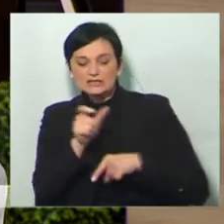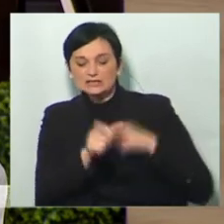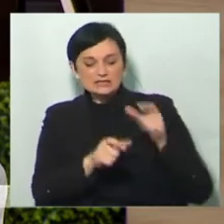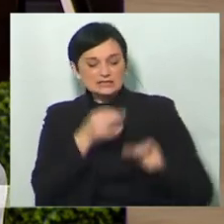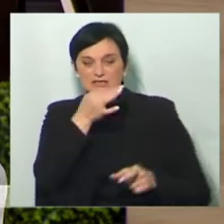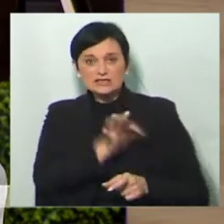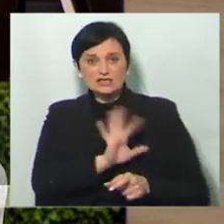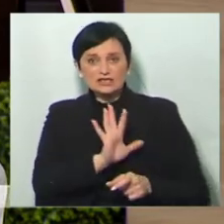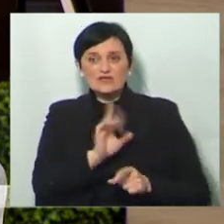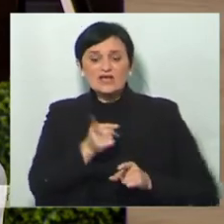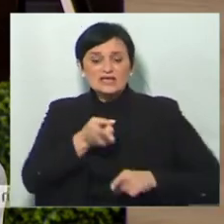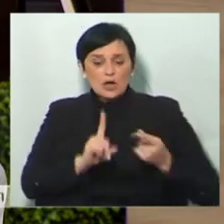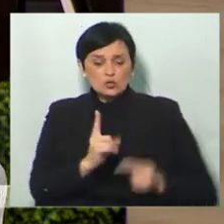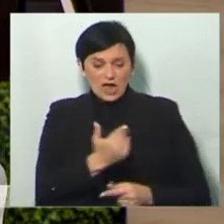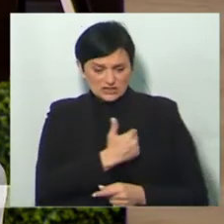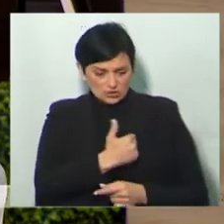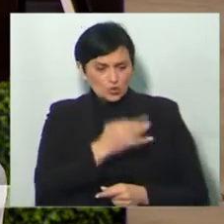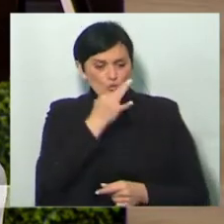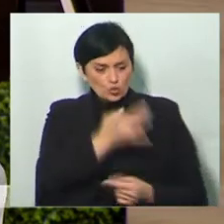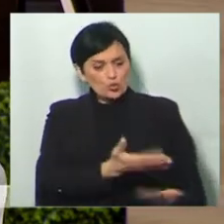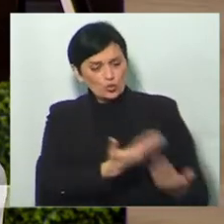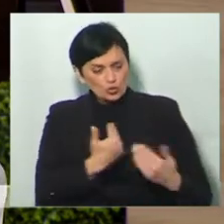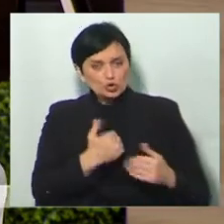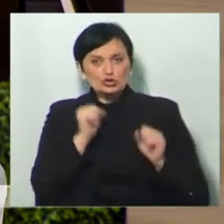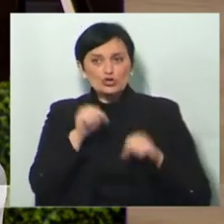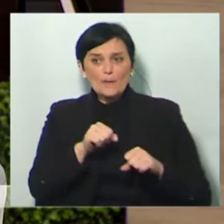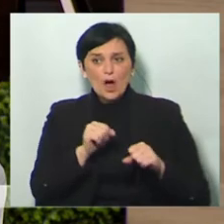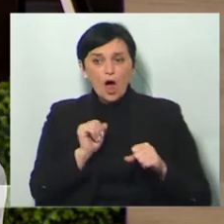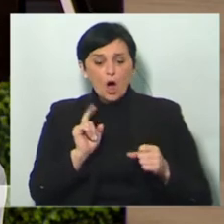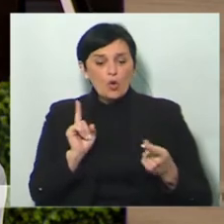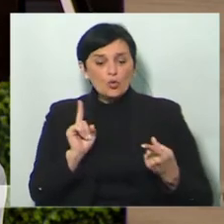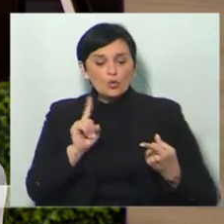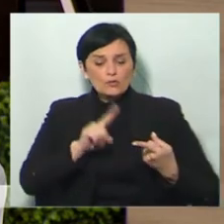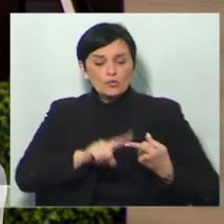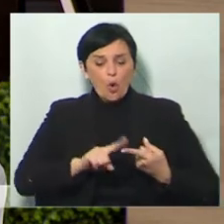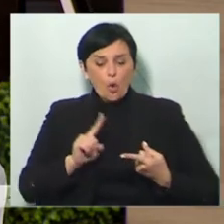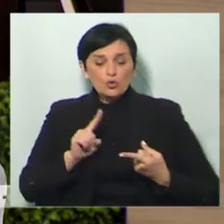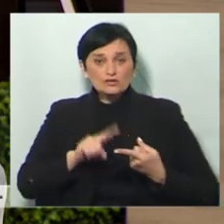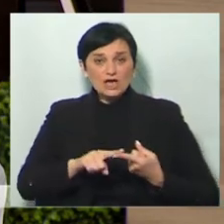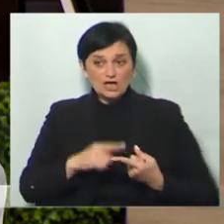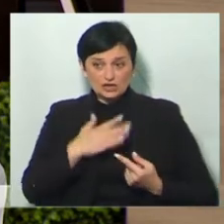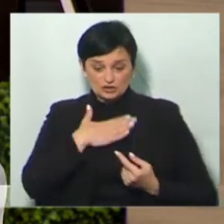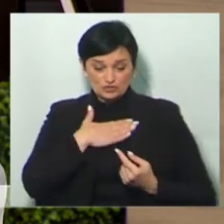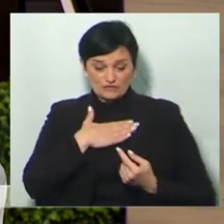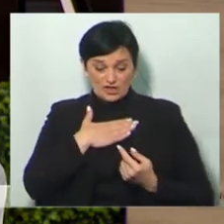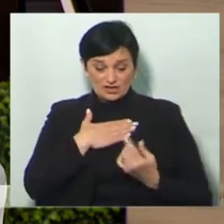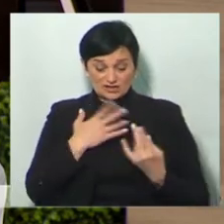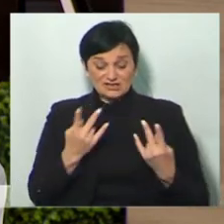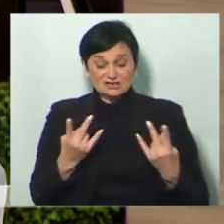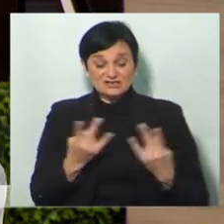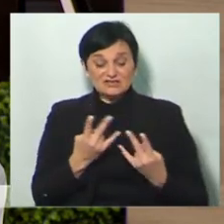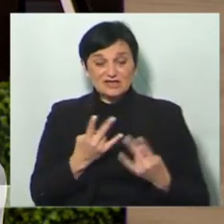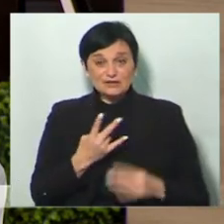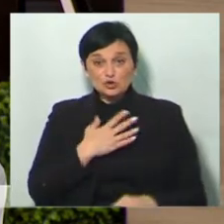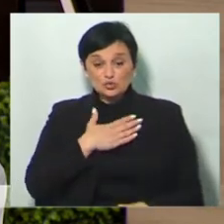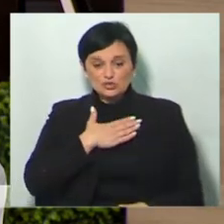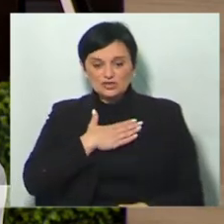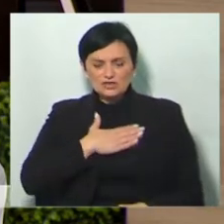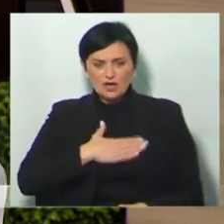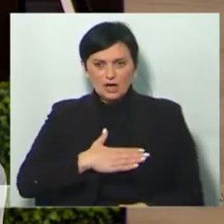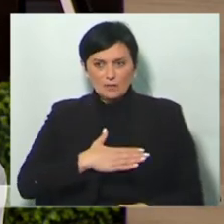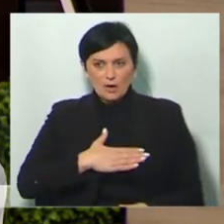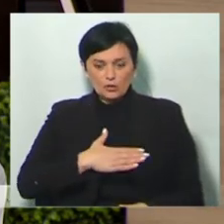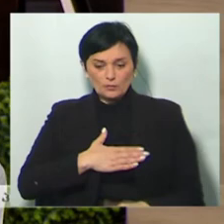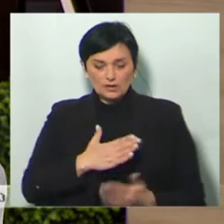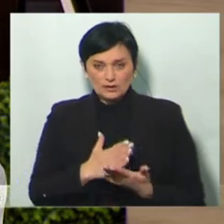ჩვენ ესე ვზრუნავთ ხოლმე, ჩვენ რაღაცა შეიძლება ვაკეთოთ და კონტაქტი რეალური ჩვენი საჭიროების დაკმაყოფილებისთვის